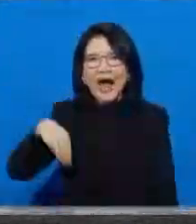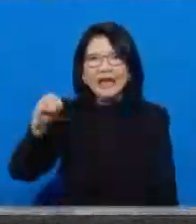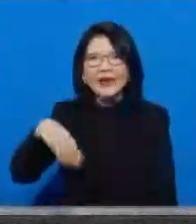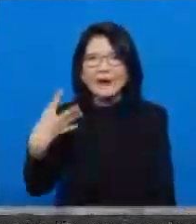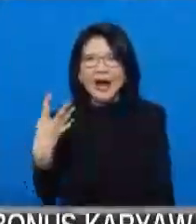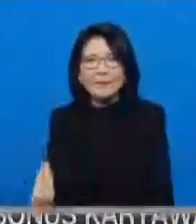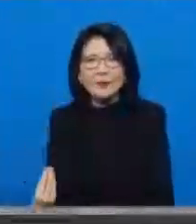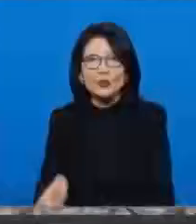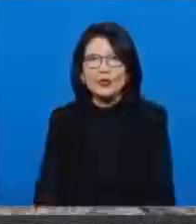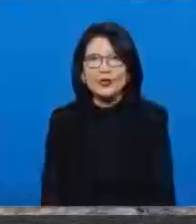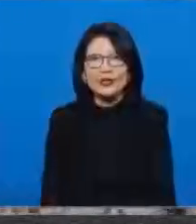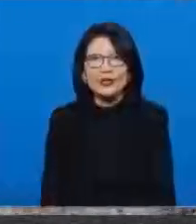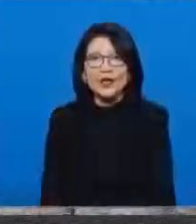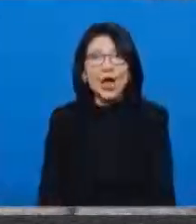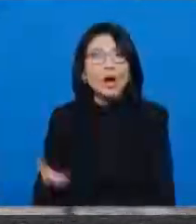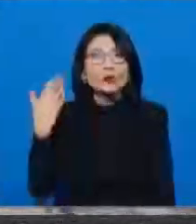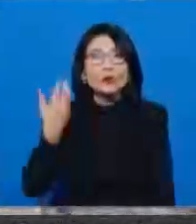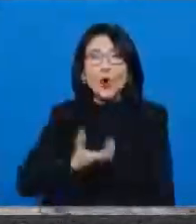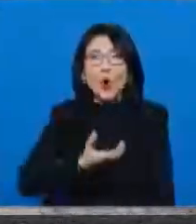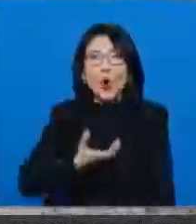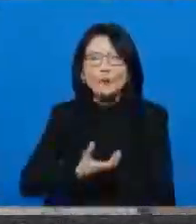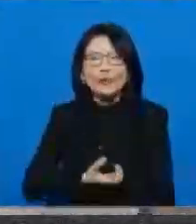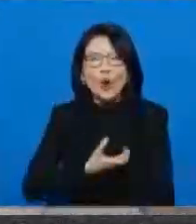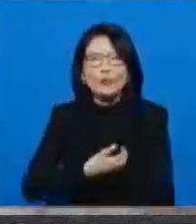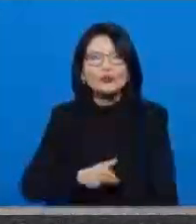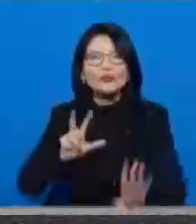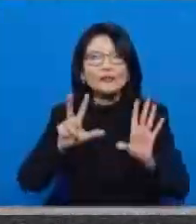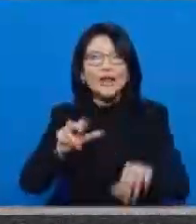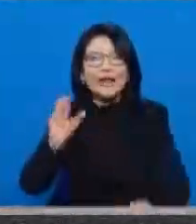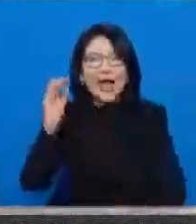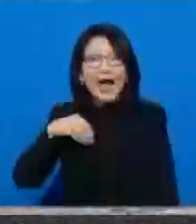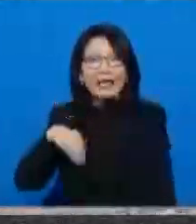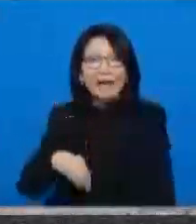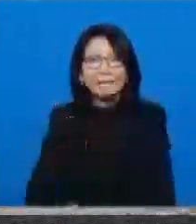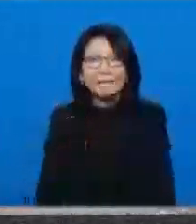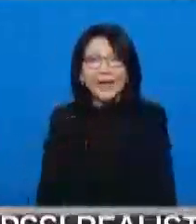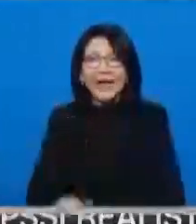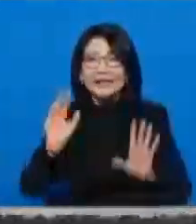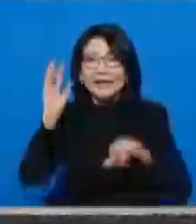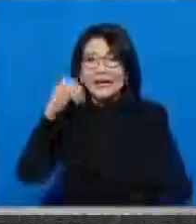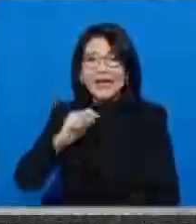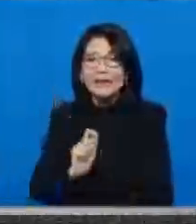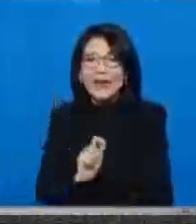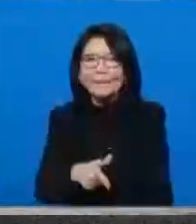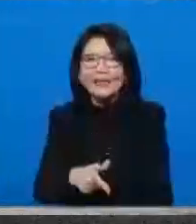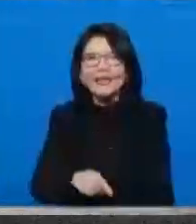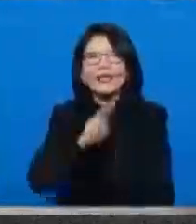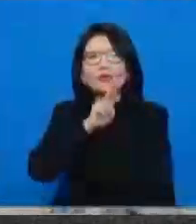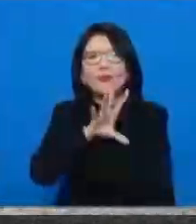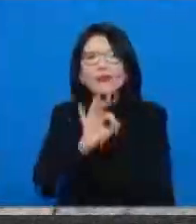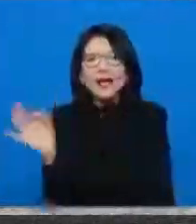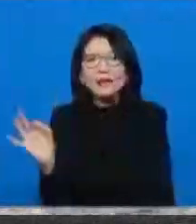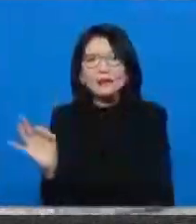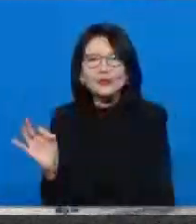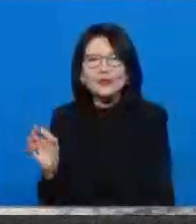Awalnya hobi ternak ayam kampung yang hanya 9 ekor sebagai bentuk hiburan. 9 ekor ayam kampung dibeli seharga Rp25.000